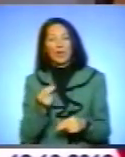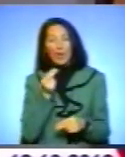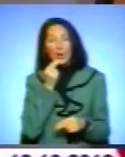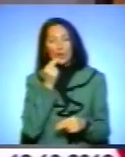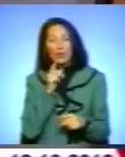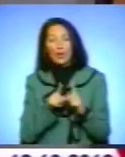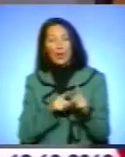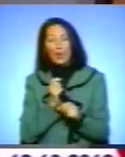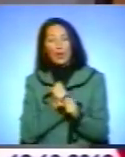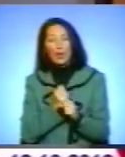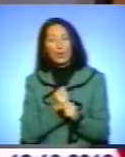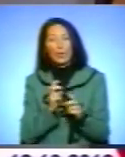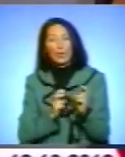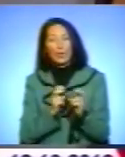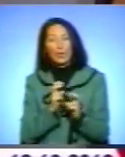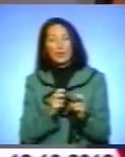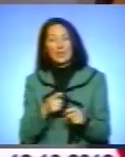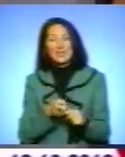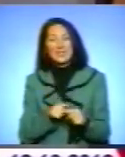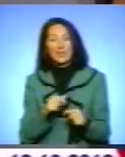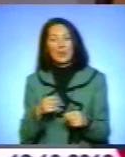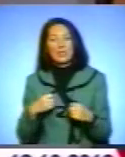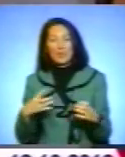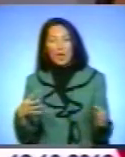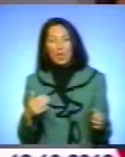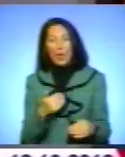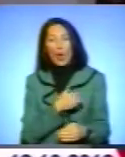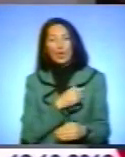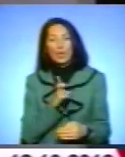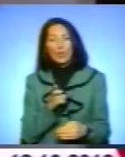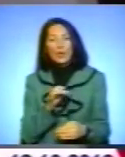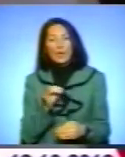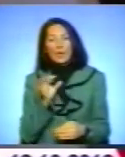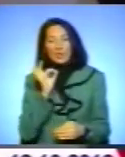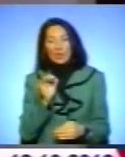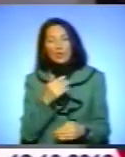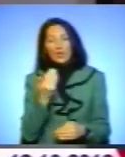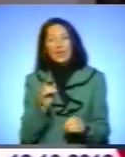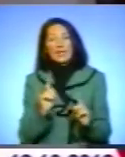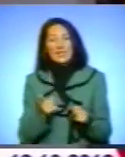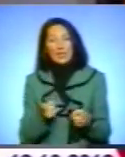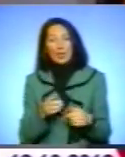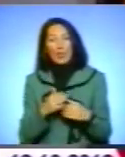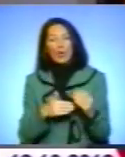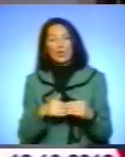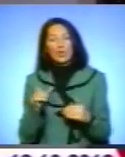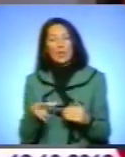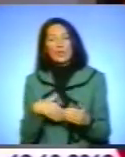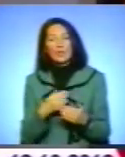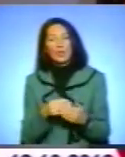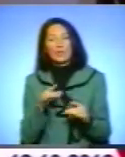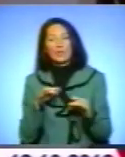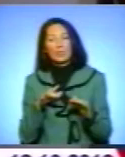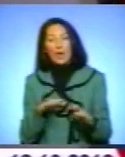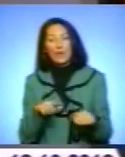переробної промисловості з цим святом. Хотів би сказати, що вони дійсно професіонали своїй справі,